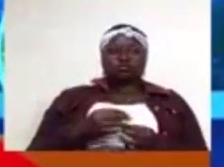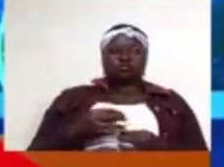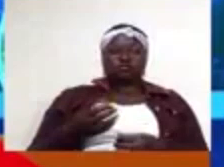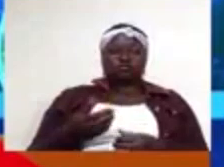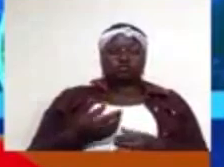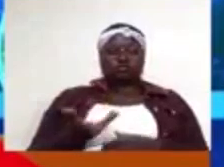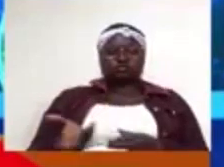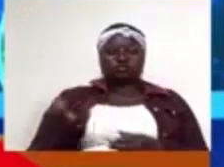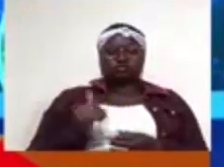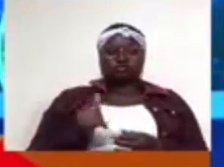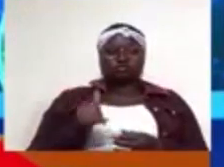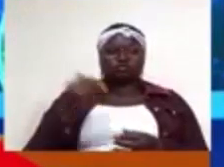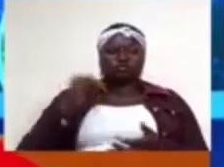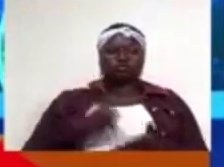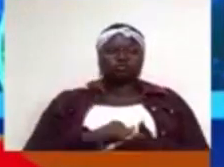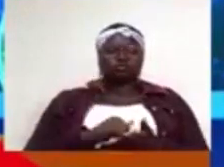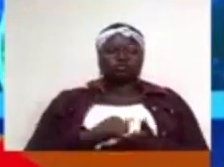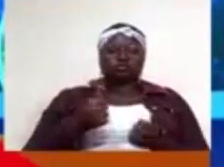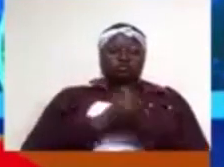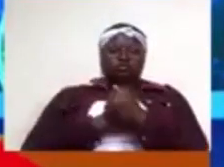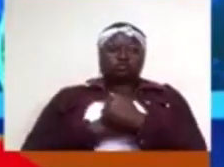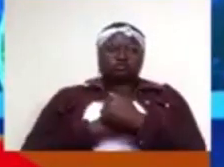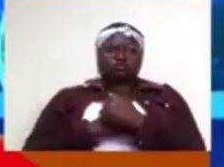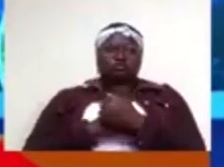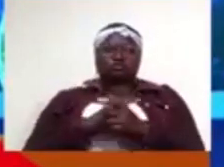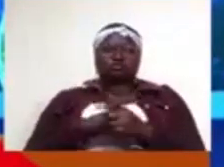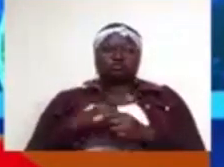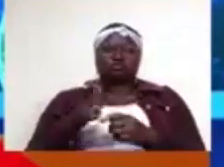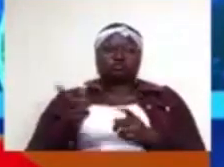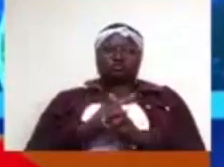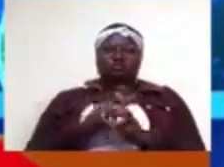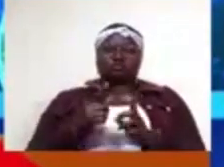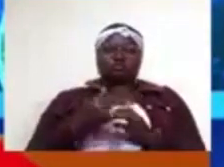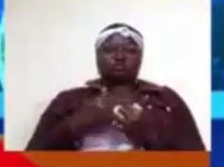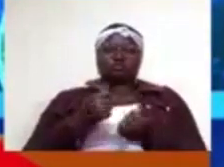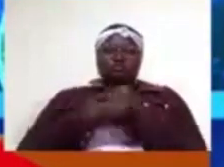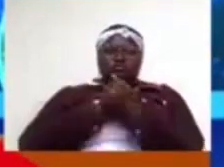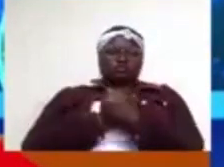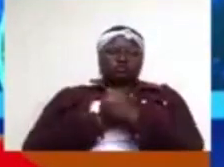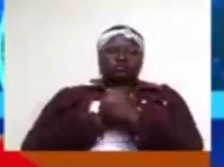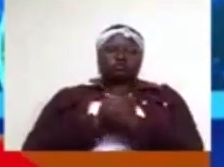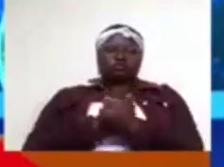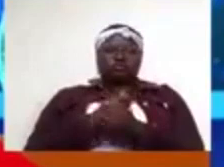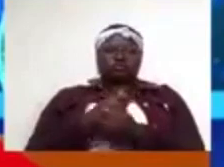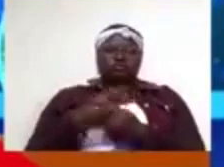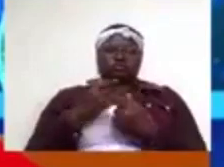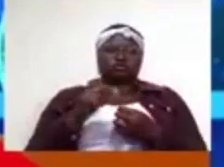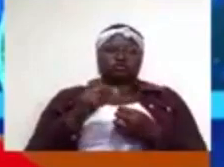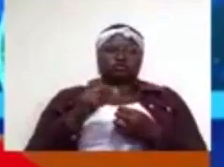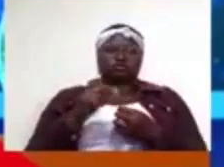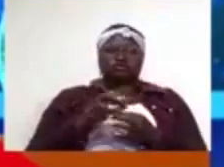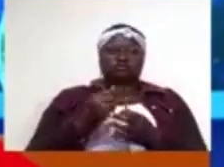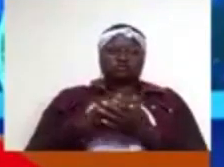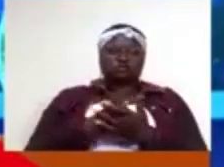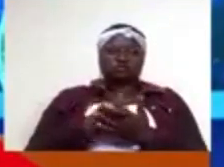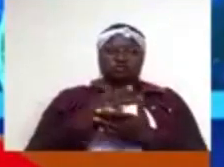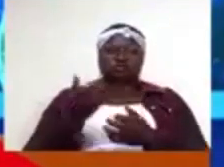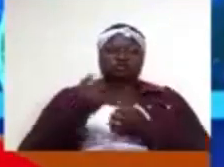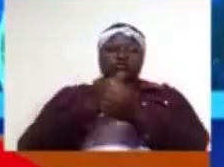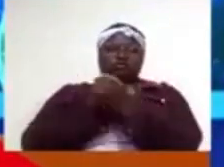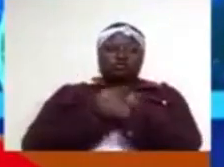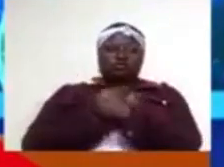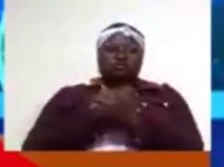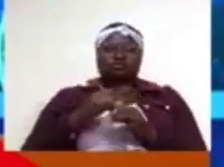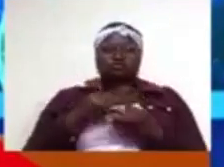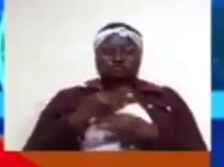ucio ucio wadu magiuga ni wendo. But for me, I would not put it that way. Ndigugo cio ni wendo. Tondu wendo ri, kindu wendete